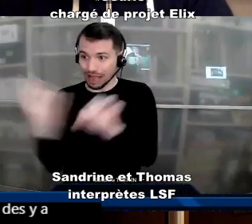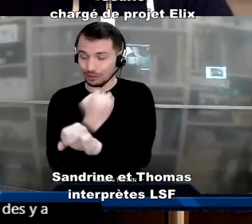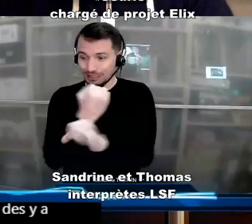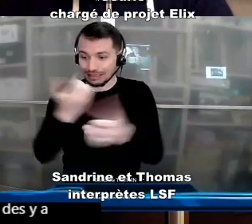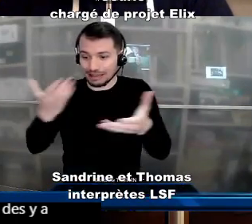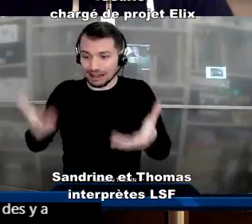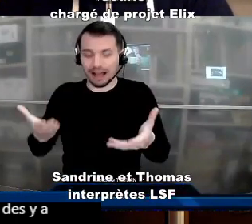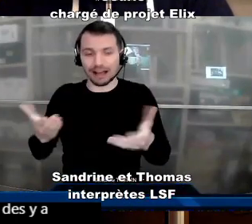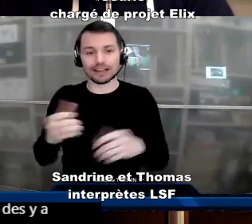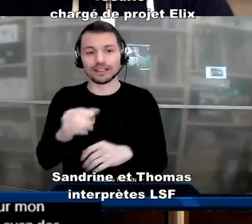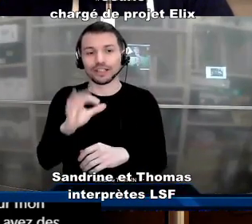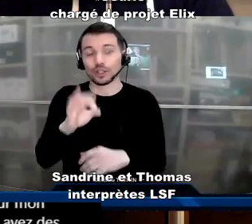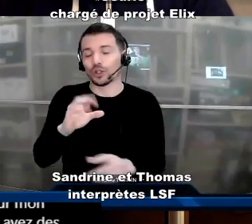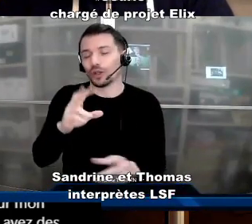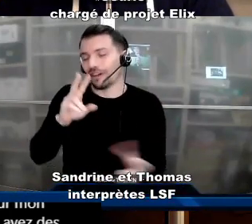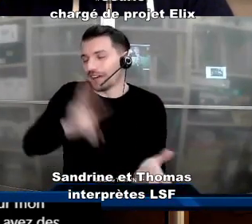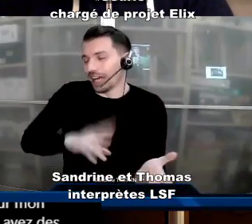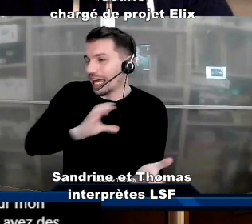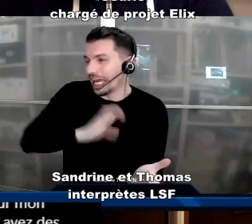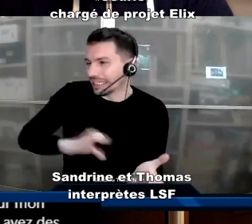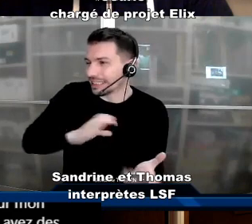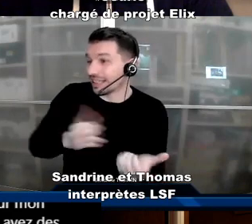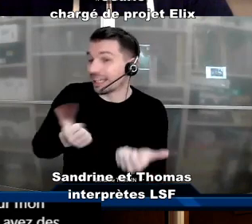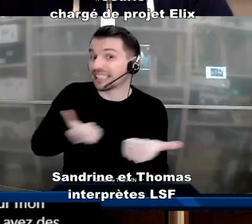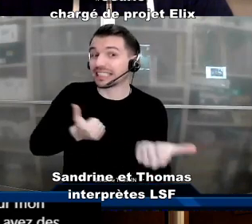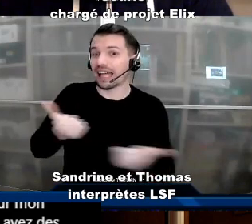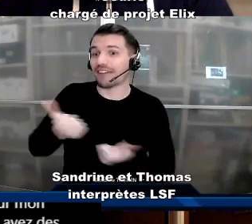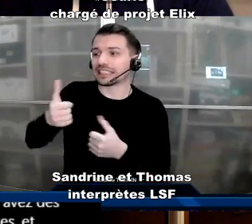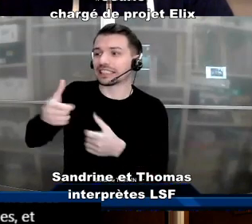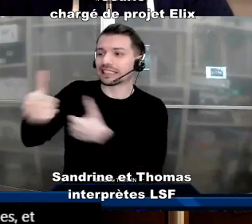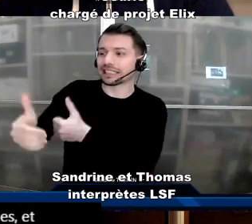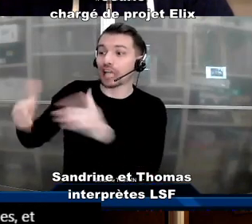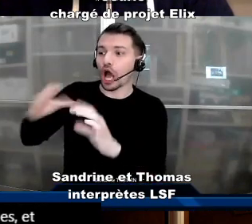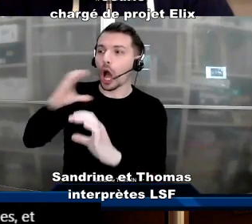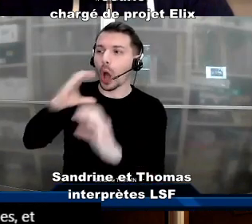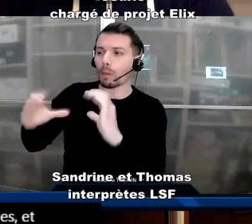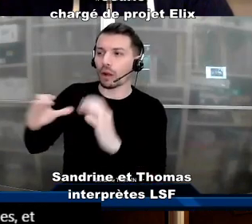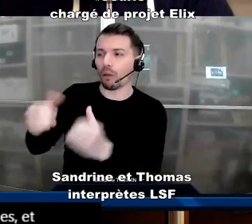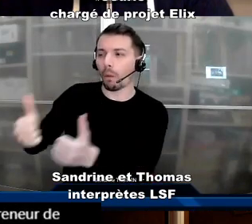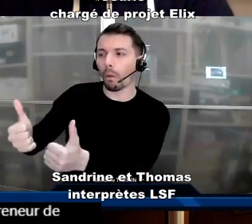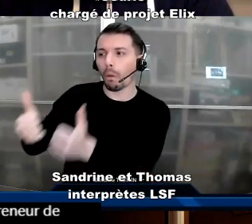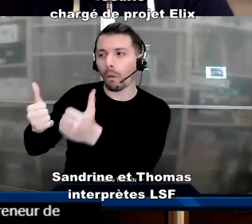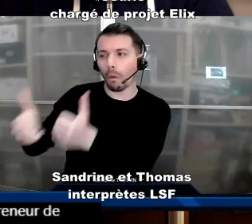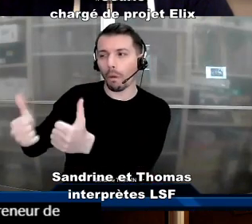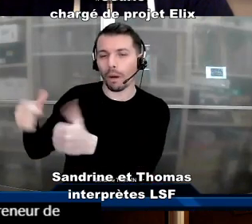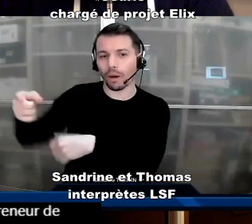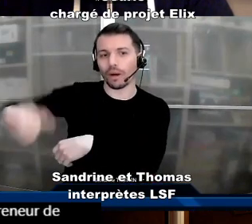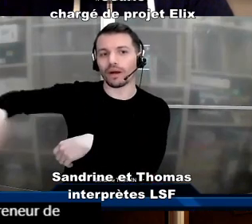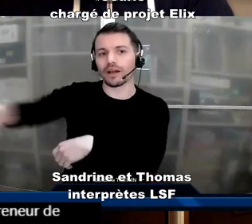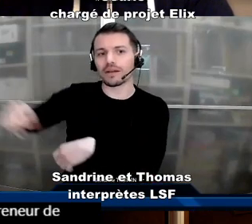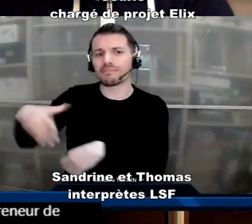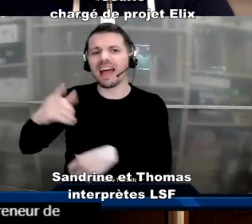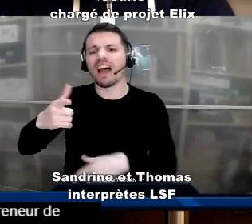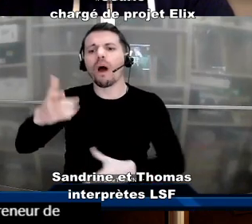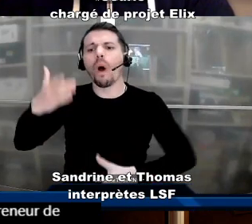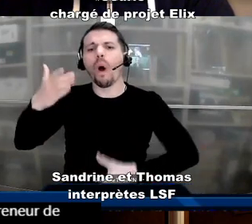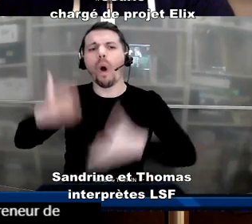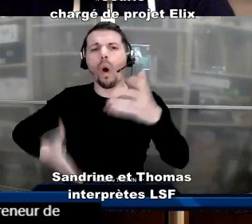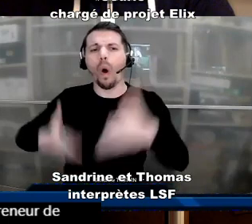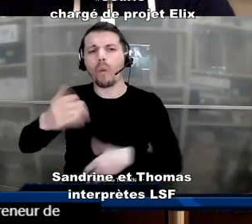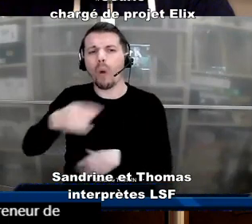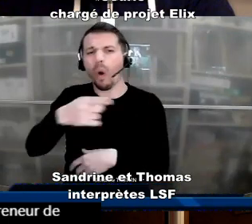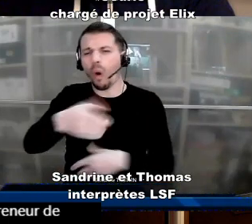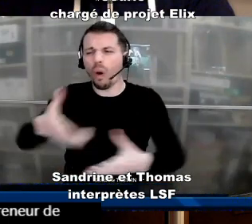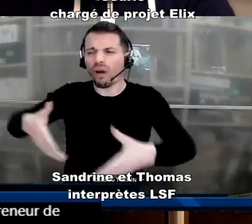essaye d'être un peu réactif. C'est notre service com qui est au top. Ouais. Qui se fait censurer par ton robot là, mais sinon. Je sais